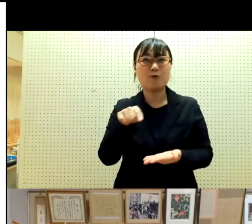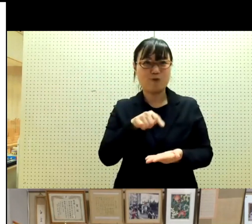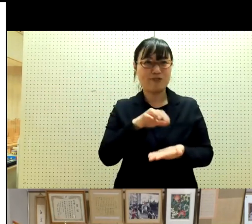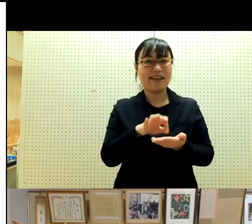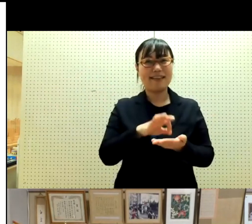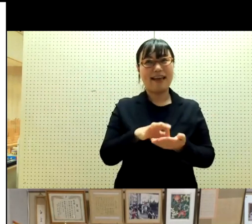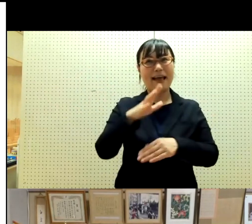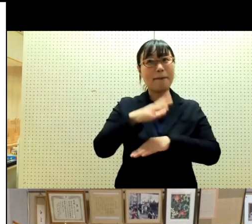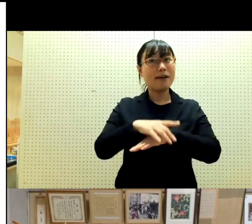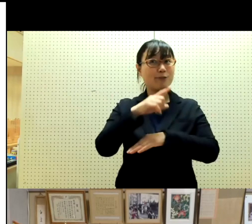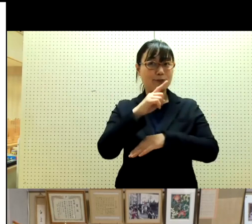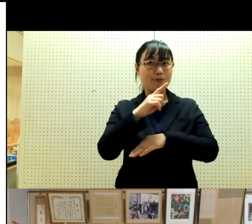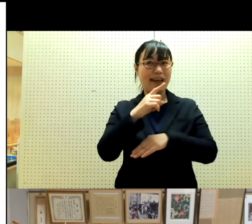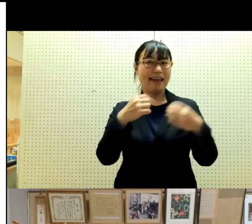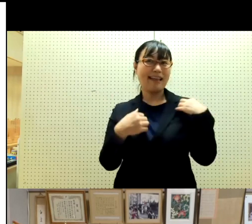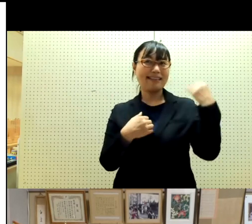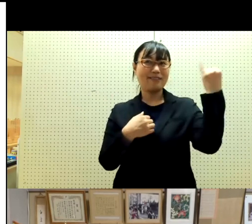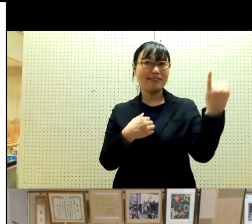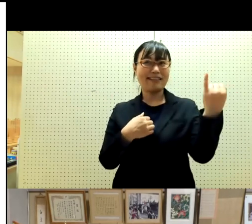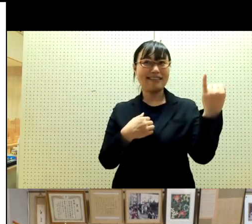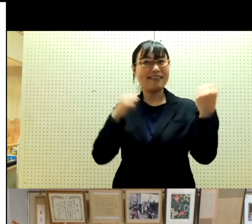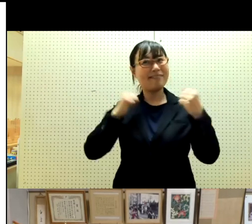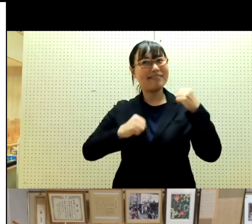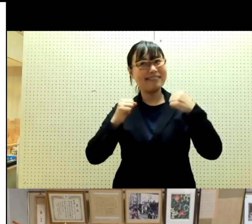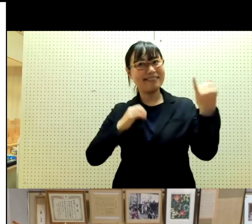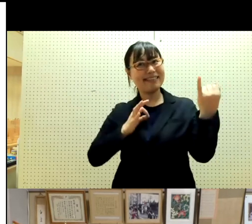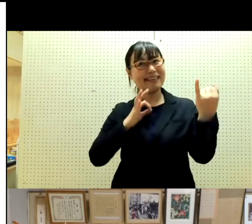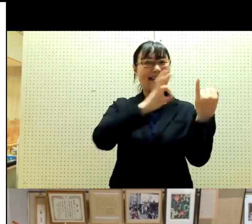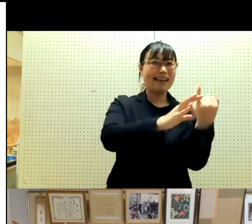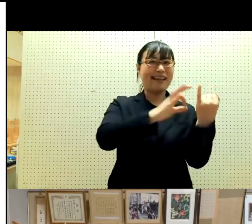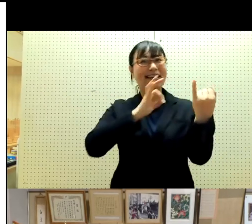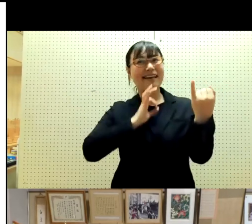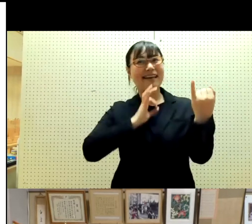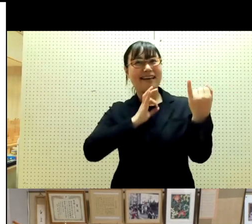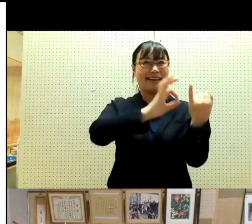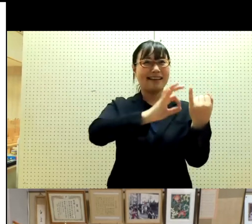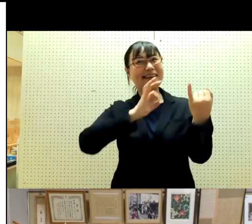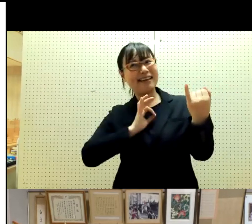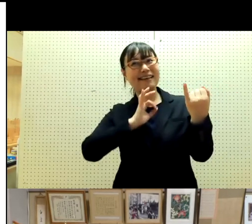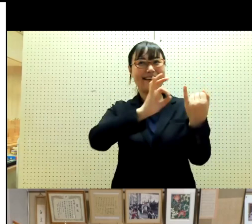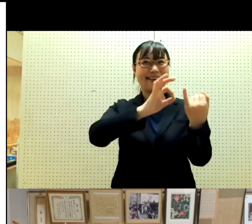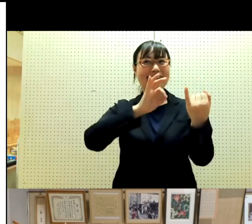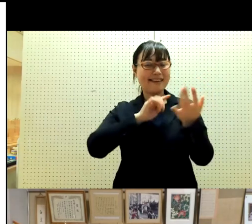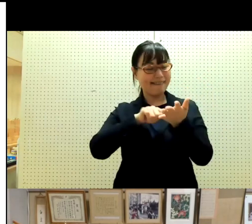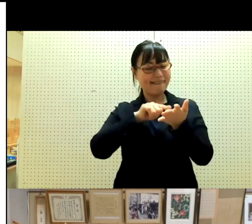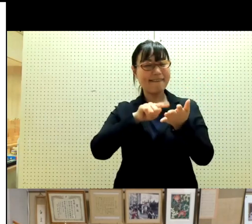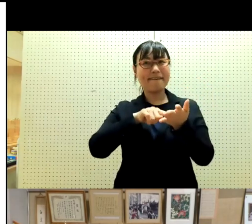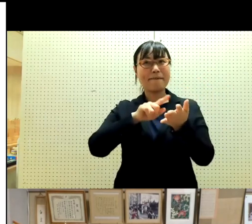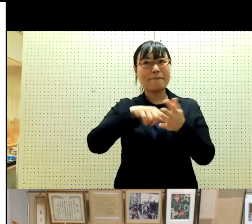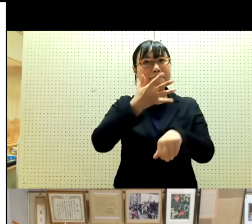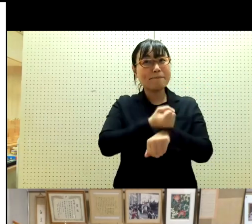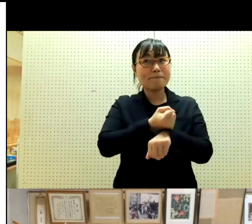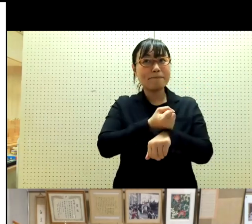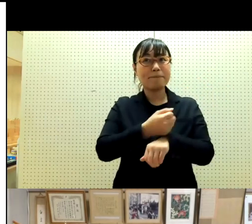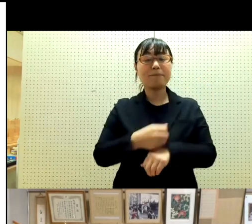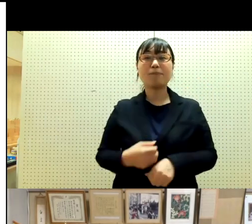交換を行い、楽しみながら入力を繰り返しタブレットの操作に慣れていきました。 50音のタッチパネルだと低学